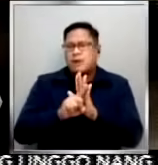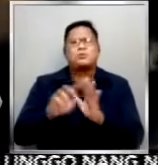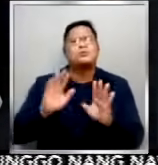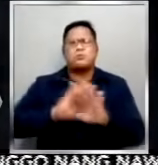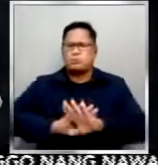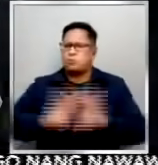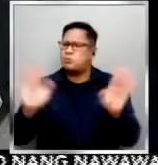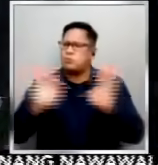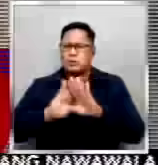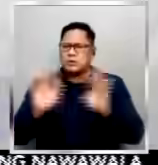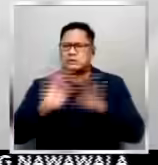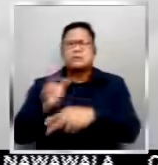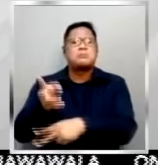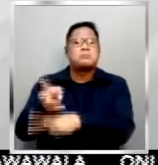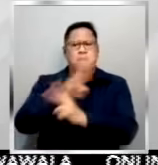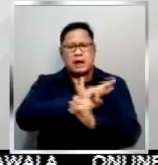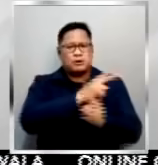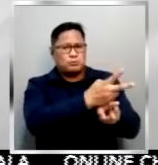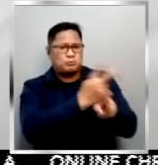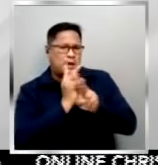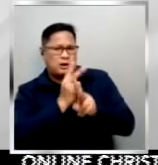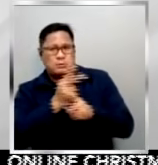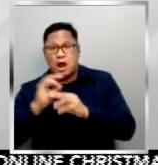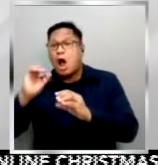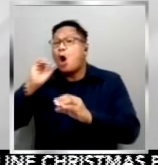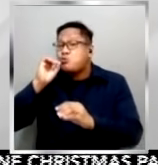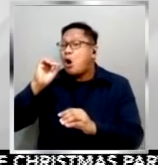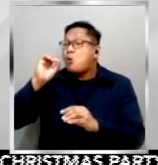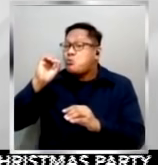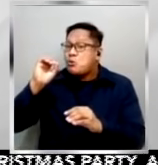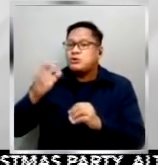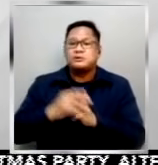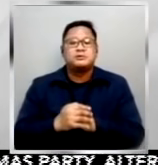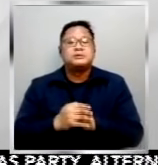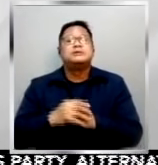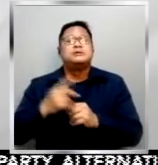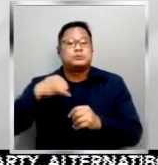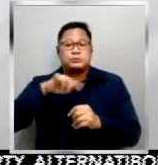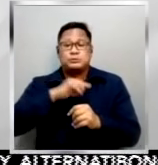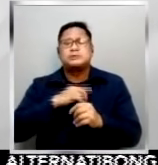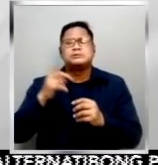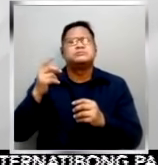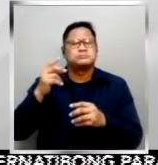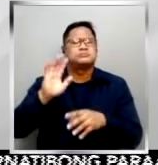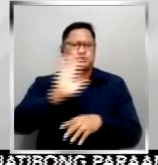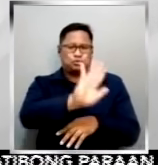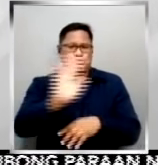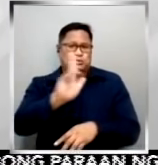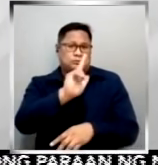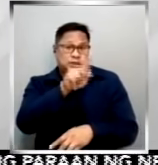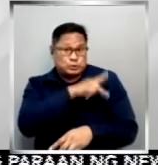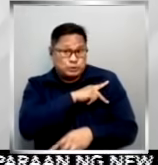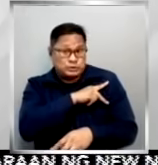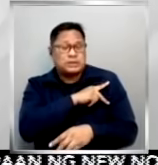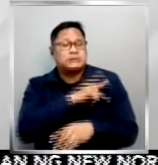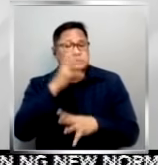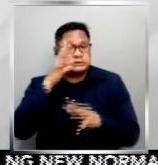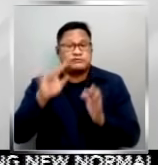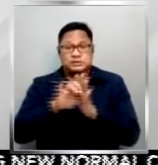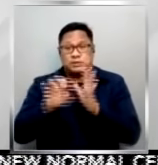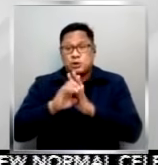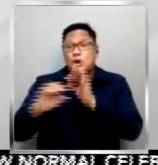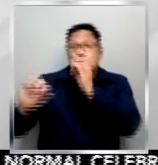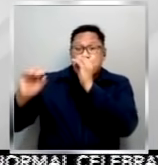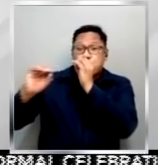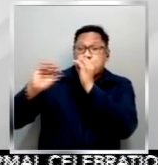para iwas hawahan. We leave it to their personal discretion. So long as kung magtuturotot sila within the confines of their own